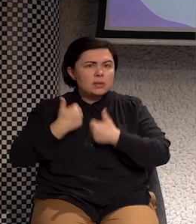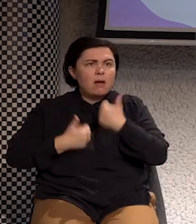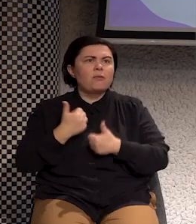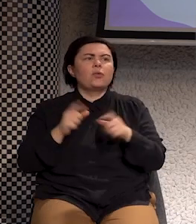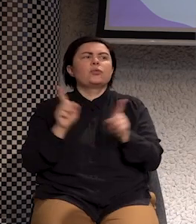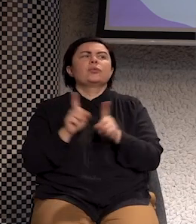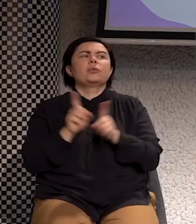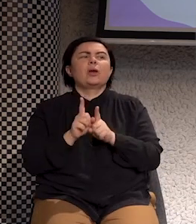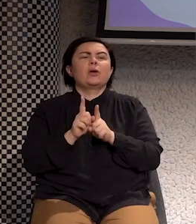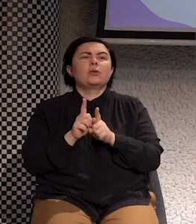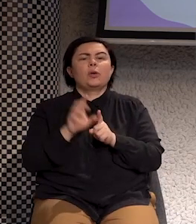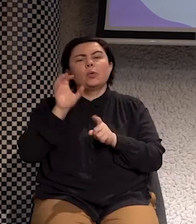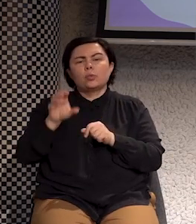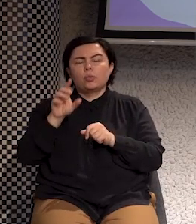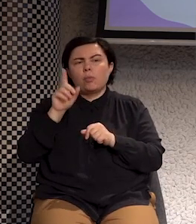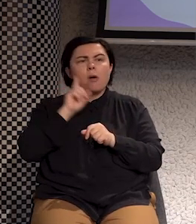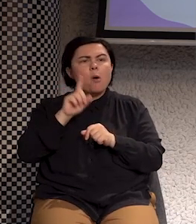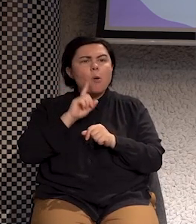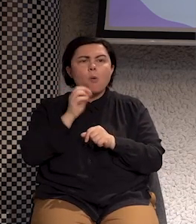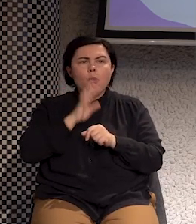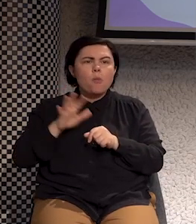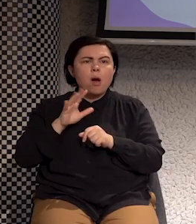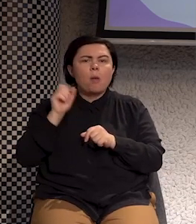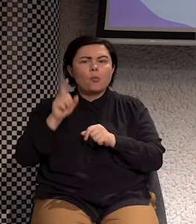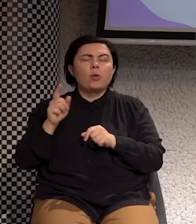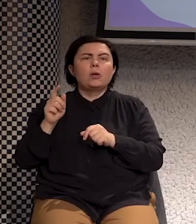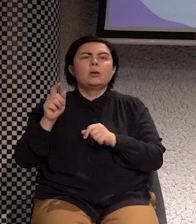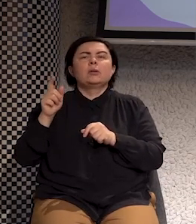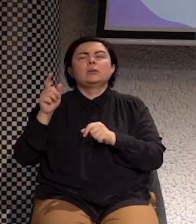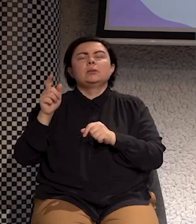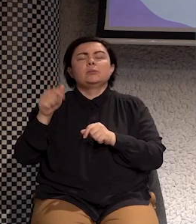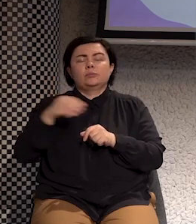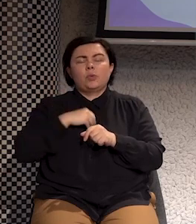grupy chłopców, którzy znaleźli się w Polsce na skutek wojny